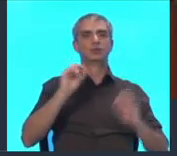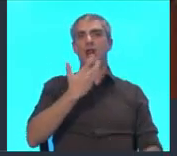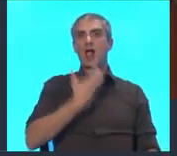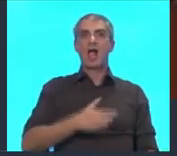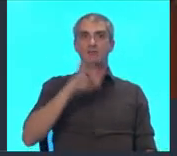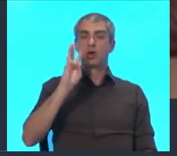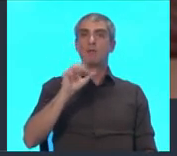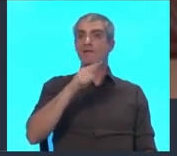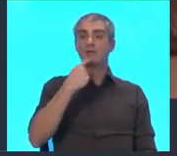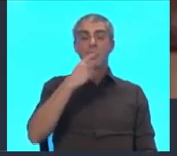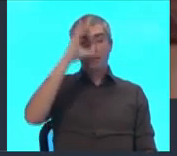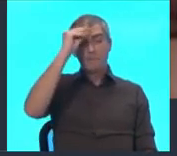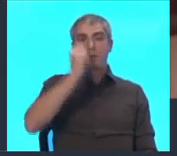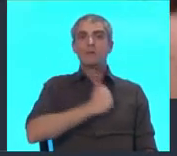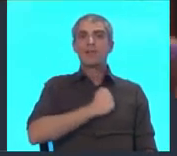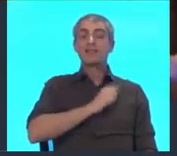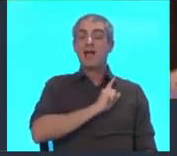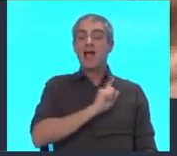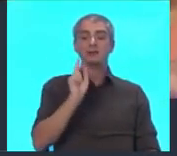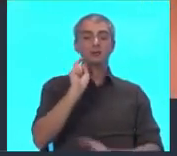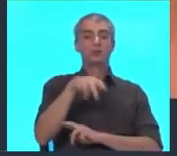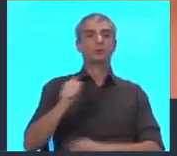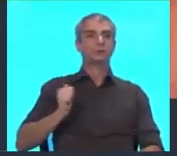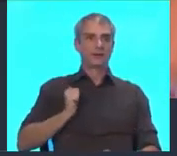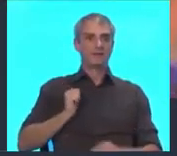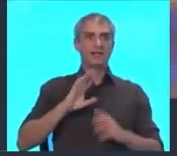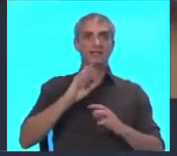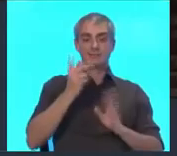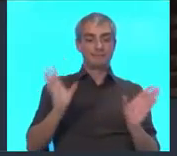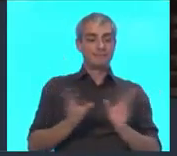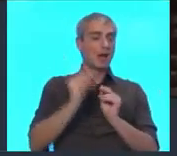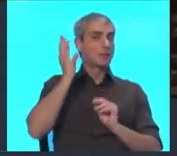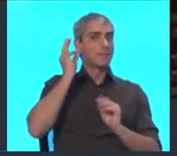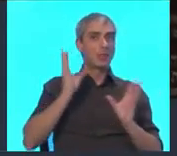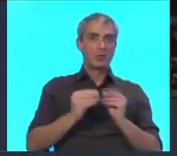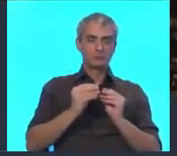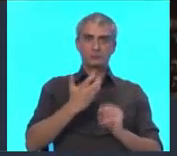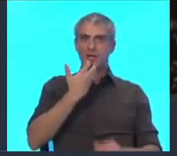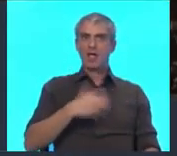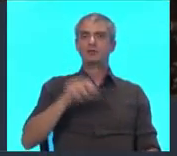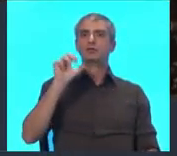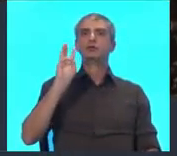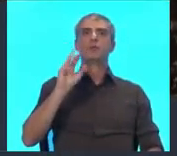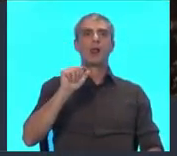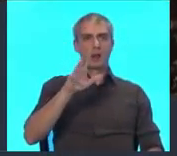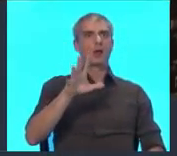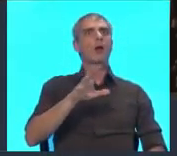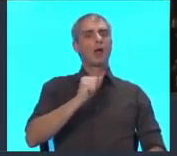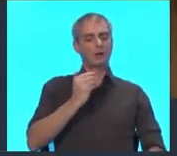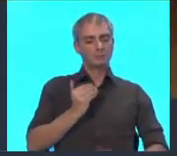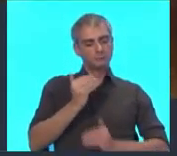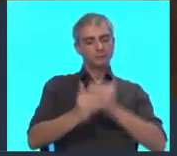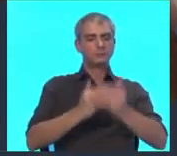שלפיה לבחורים דתיים אסור להתגייס אם ישרתו איתם חיילות. הרב שמואל אליהו לקח את זה כמה צעדים